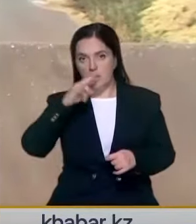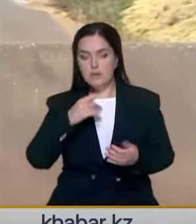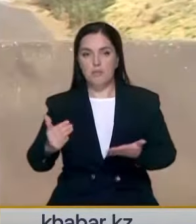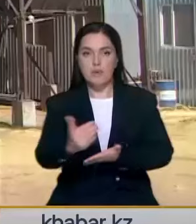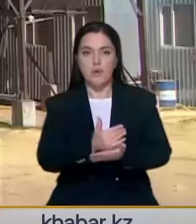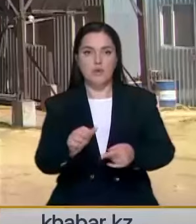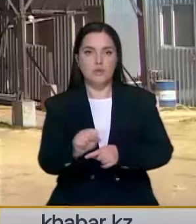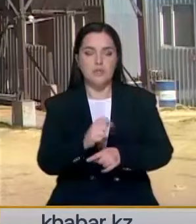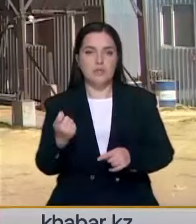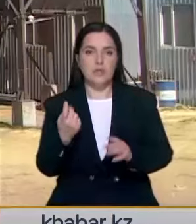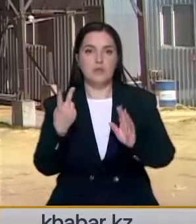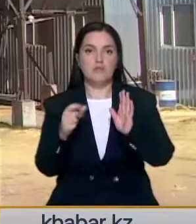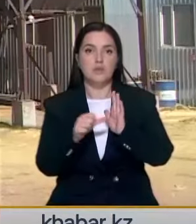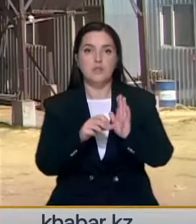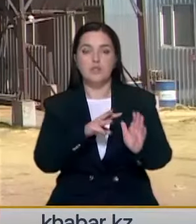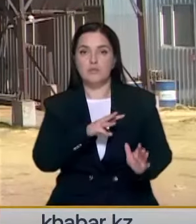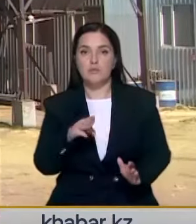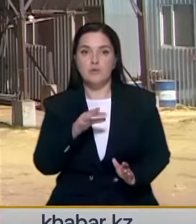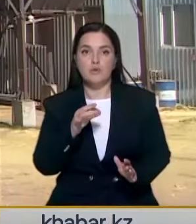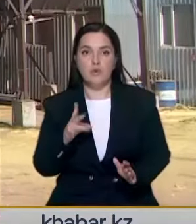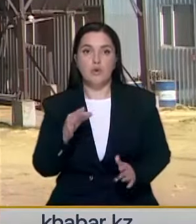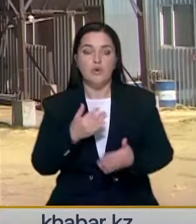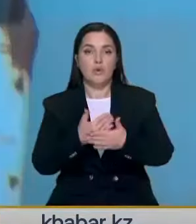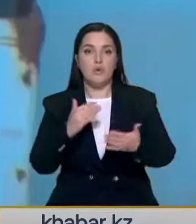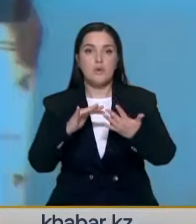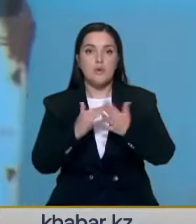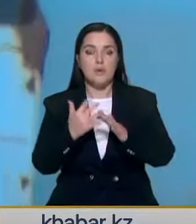Казахстане собрали рекордный урожай зерновых – 26 миллионов тонн.